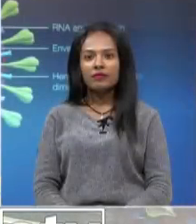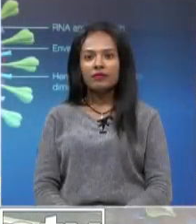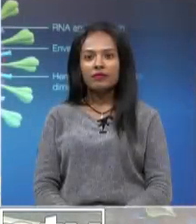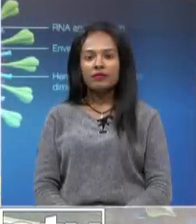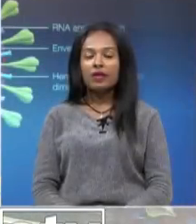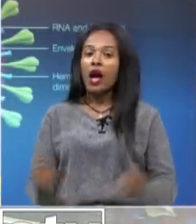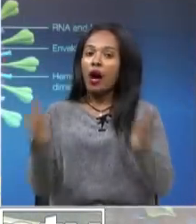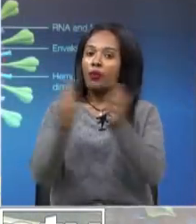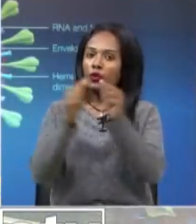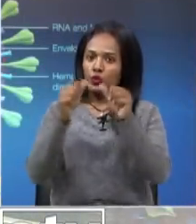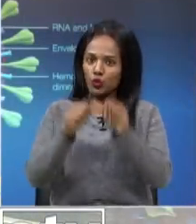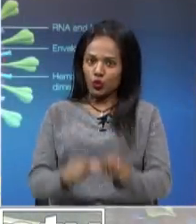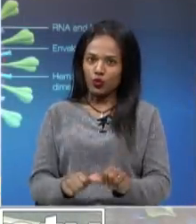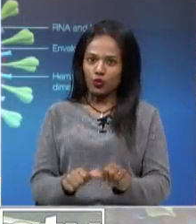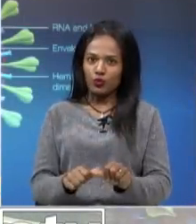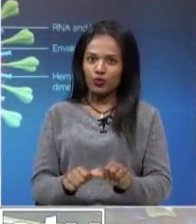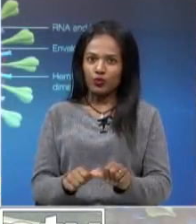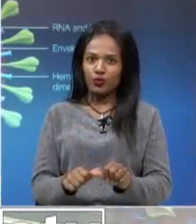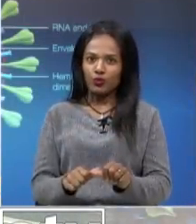አብራችሁን ቆዩ።